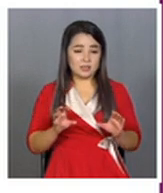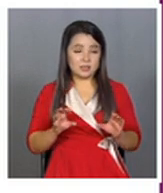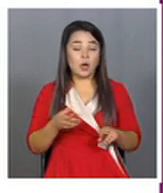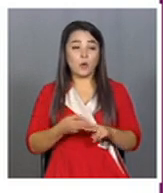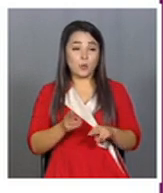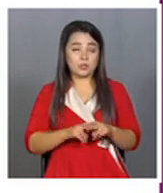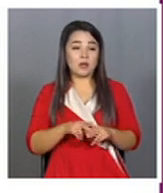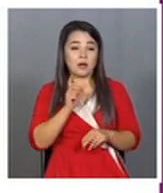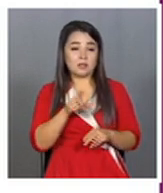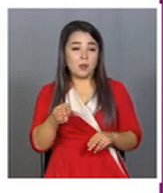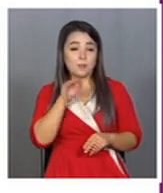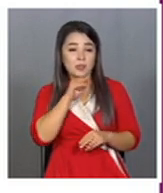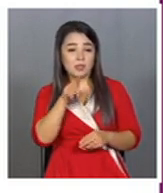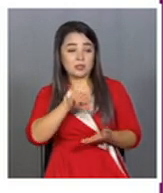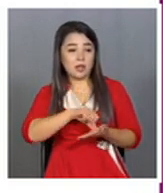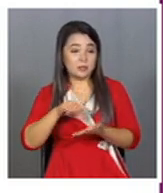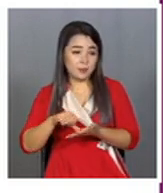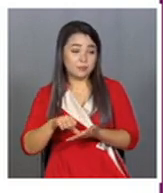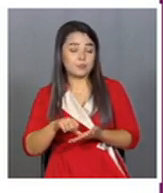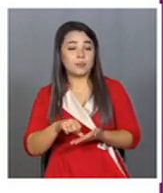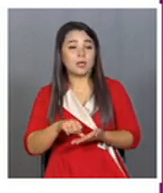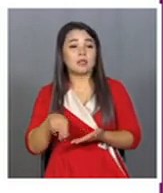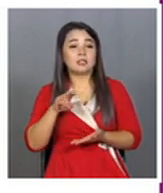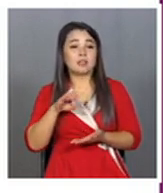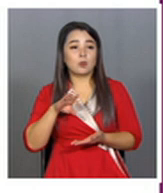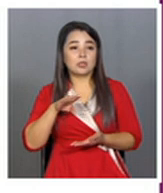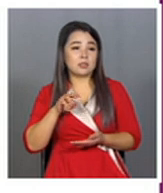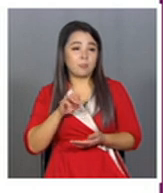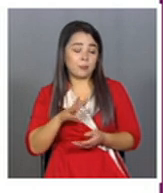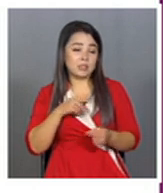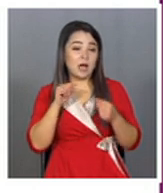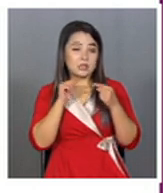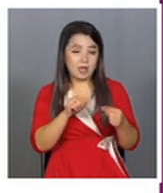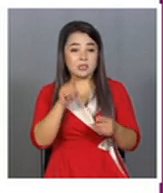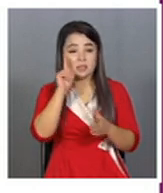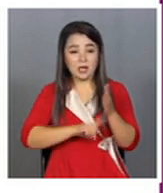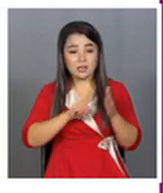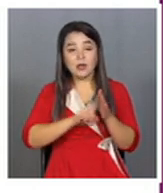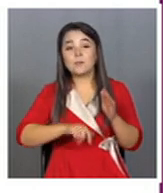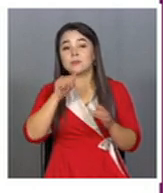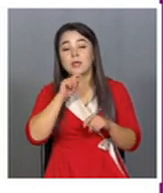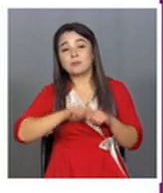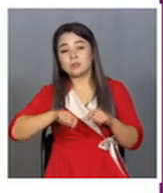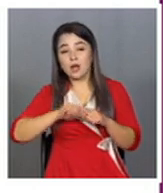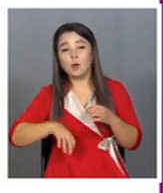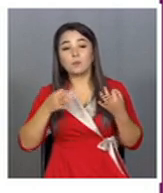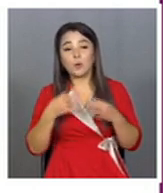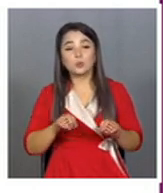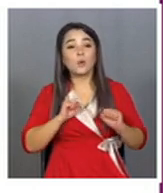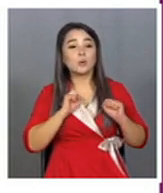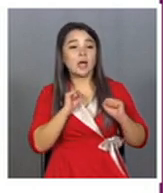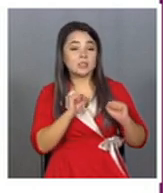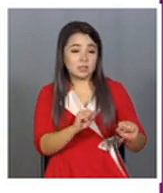Осы ағартушылардың қоғамға әсері деспотизмге қарсы шыққаны, дінді сынағаны, бостандықты